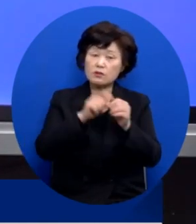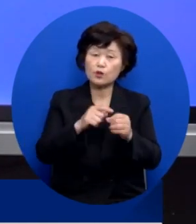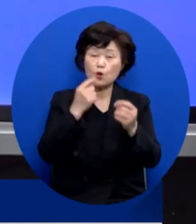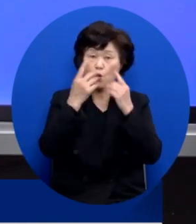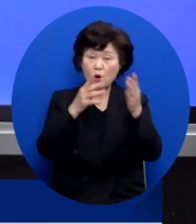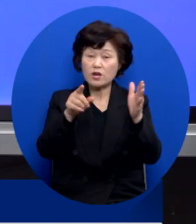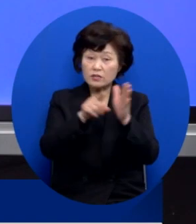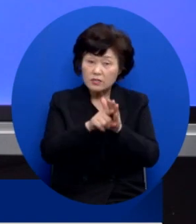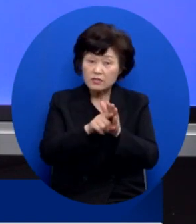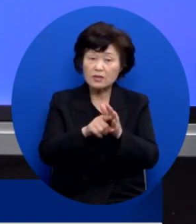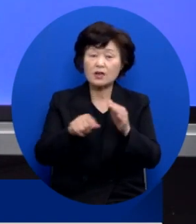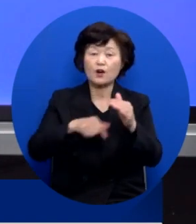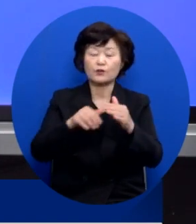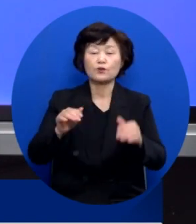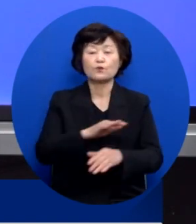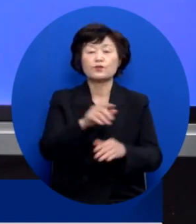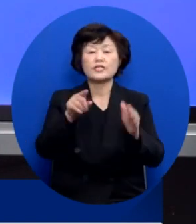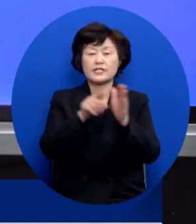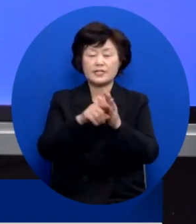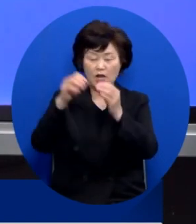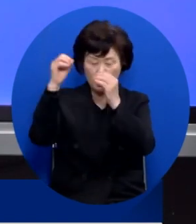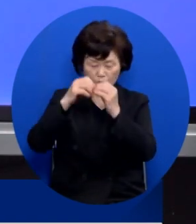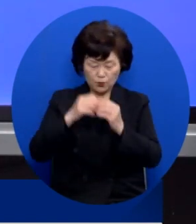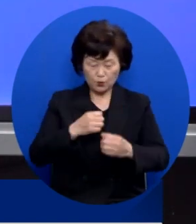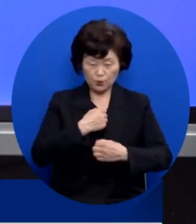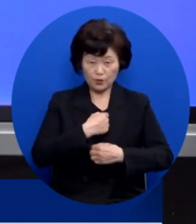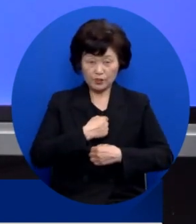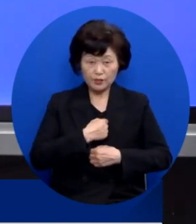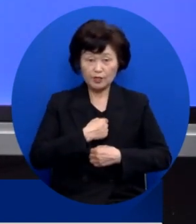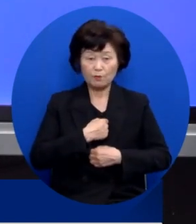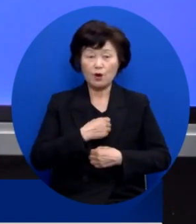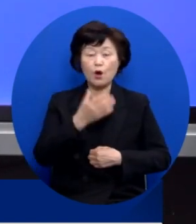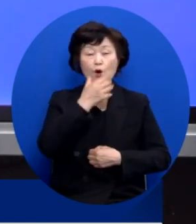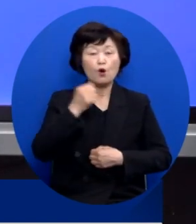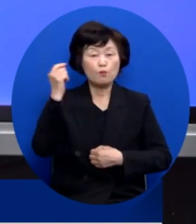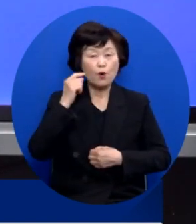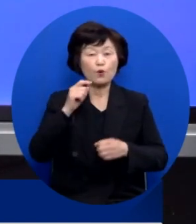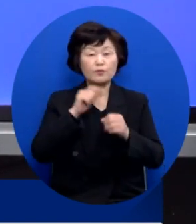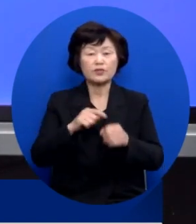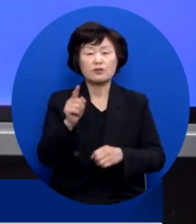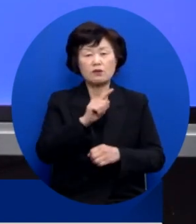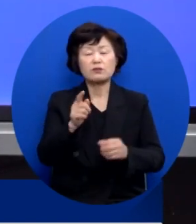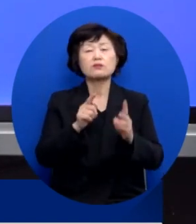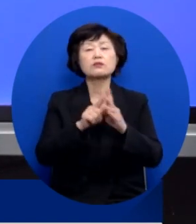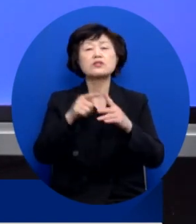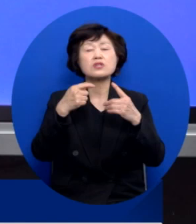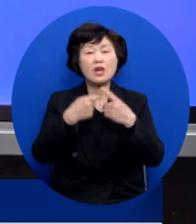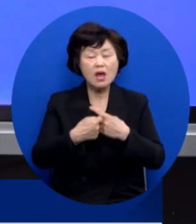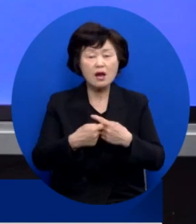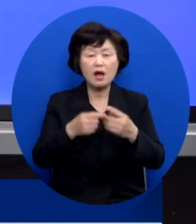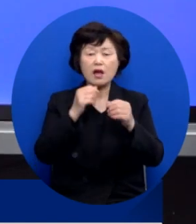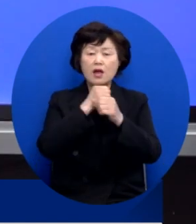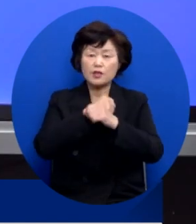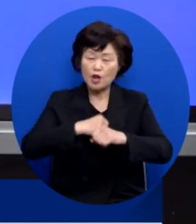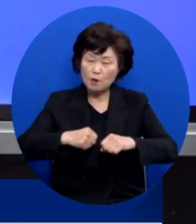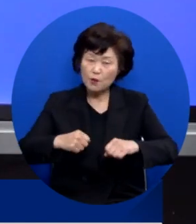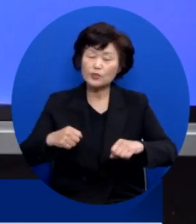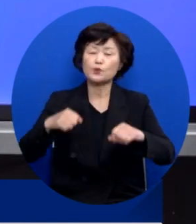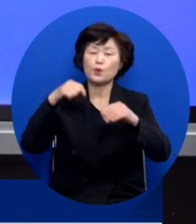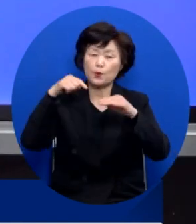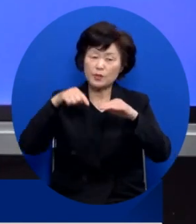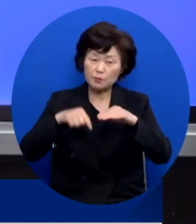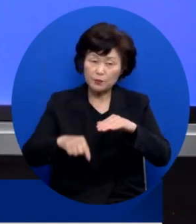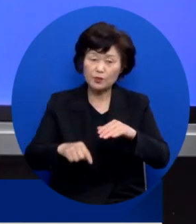확신 가운데 우리 신앙의 전통을 지키면서 보구적인 그런 어떤 더 이해가